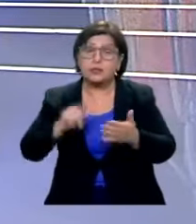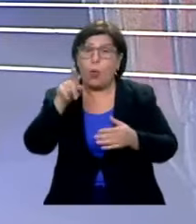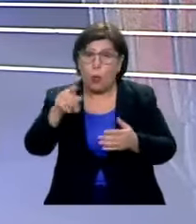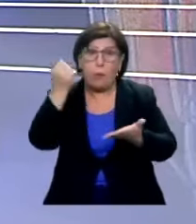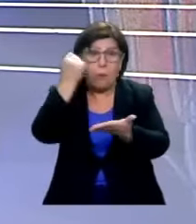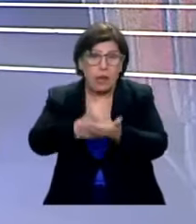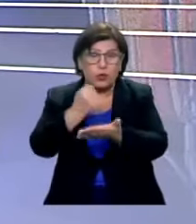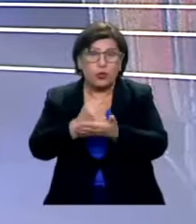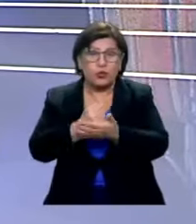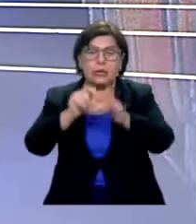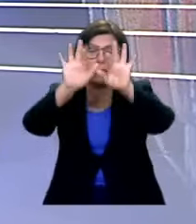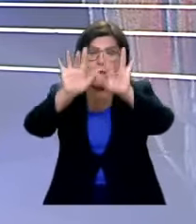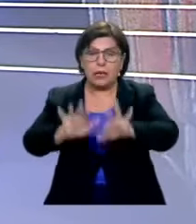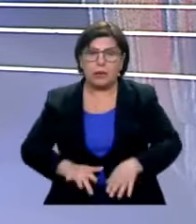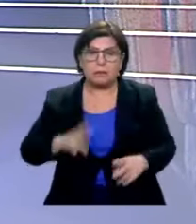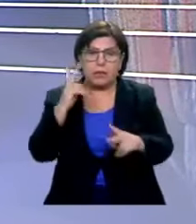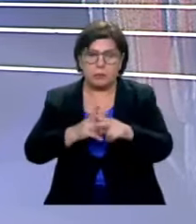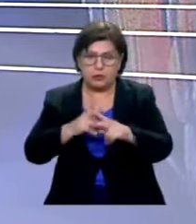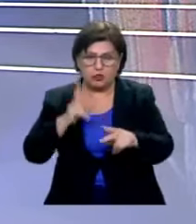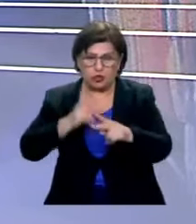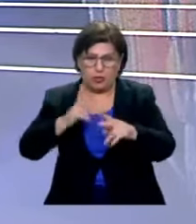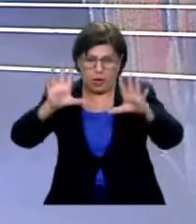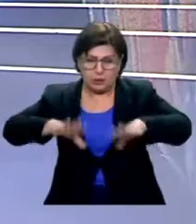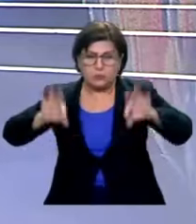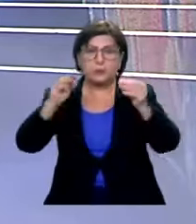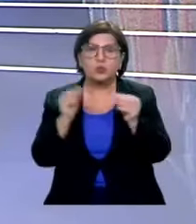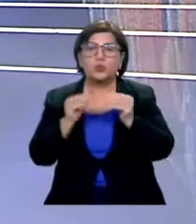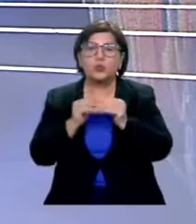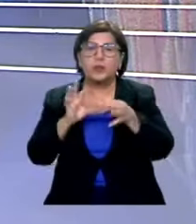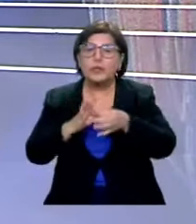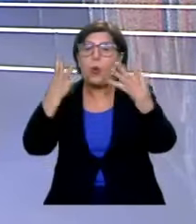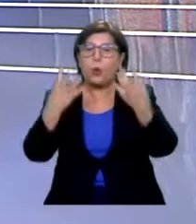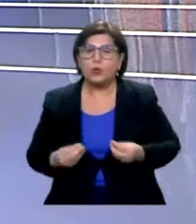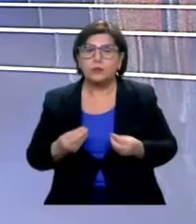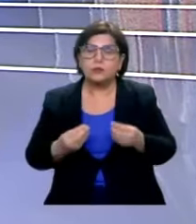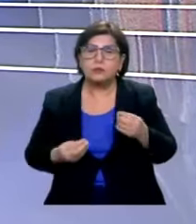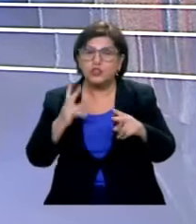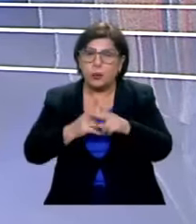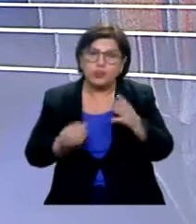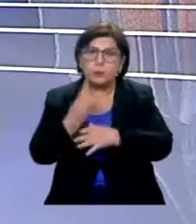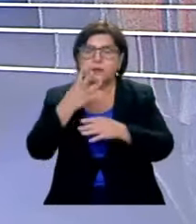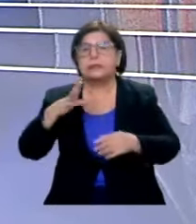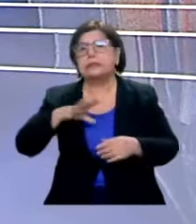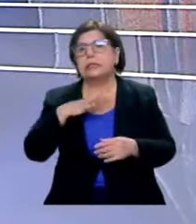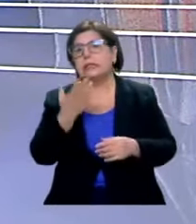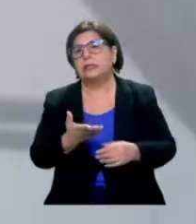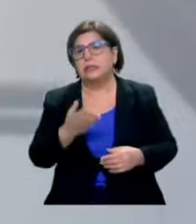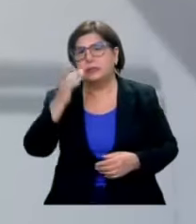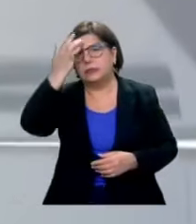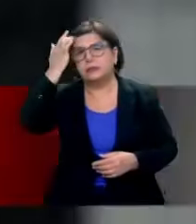mektupta iddianamenin bir an evvel hazırlanmasını ve suçunun ne olduğunun ortaya konmasını istedi.